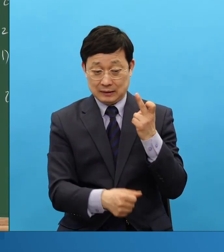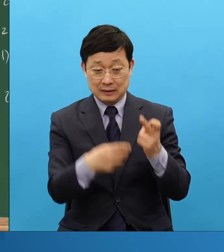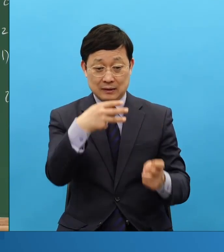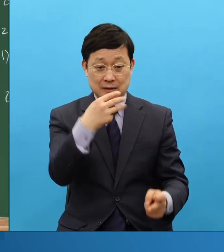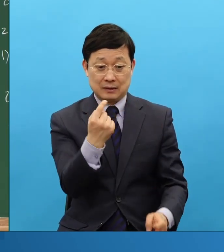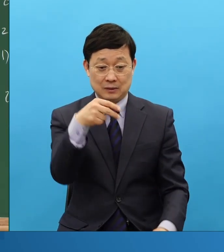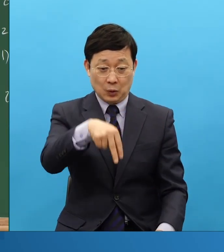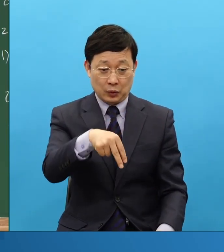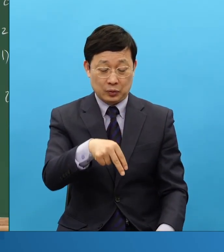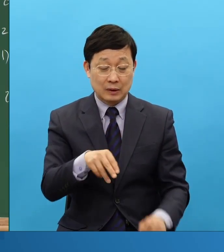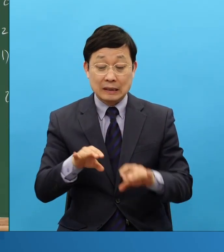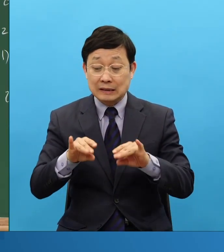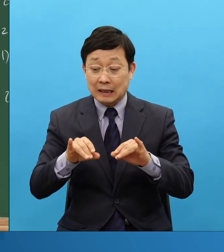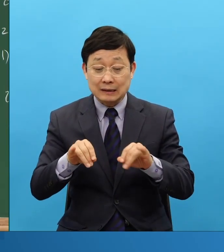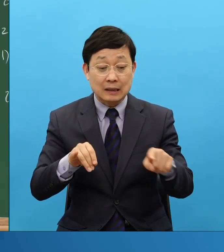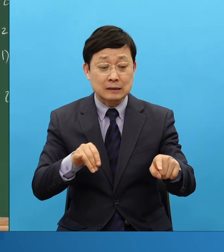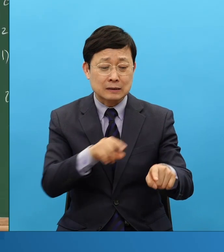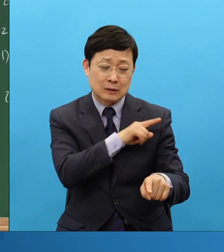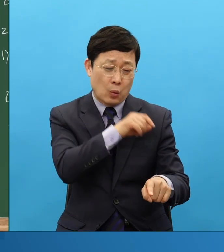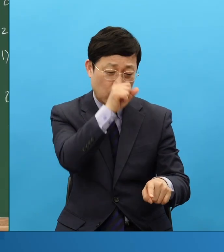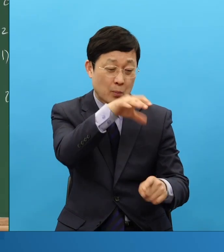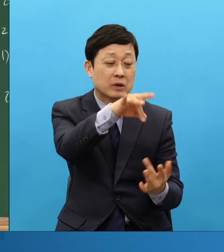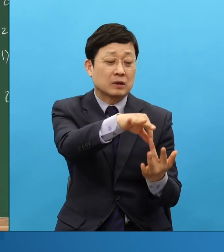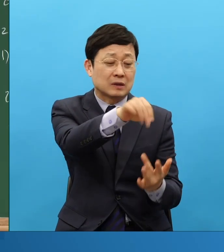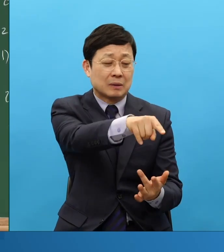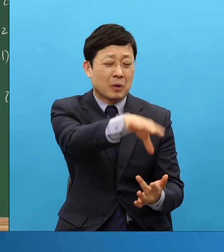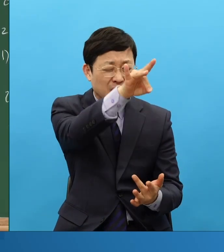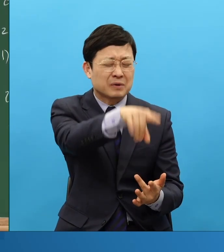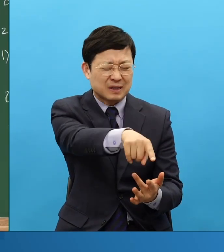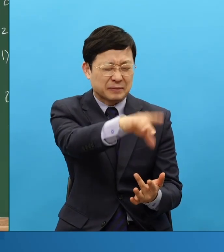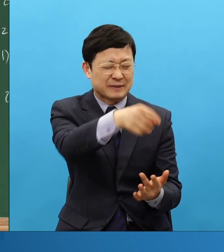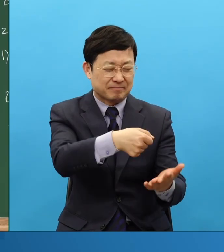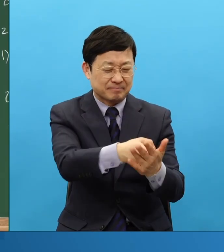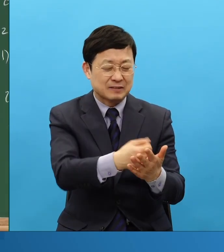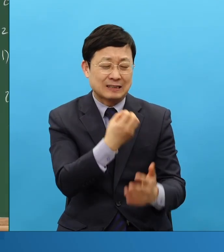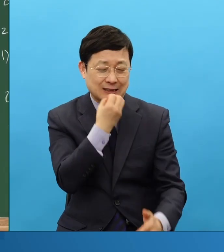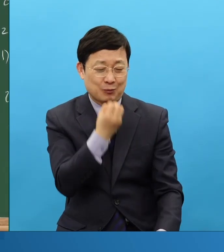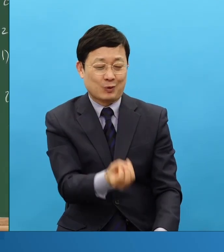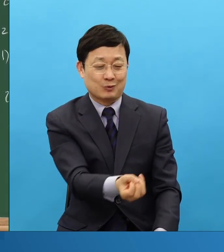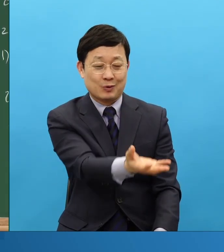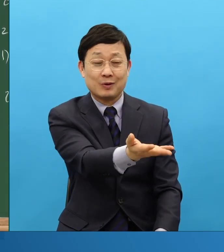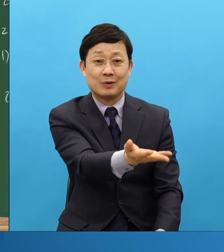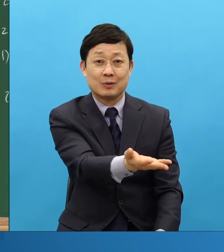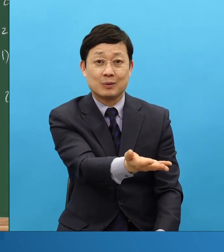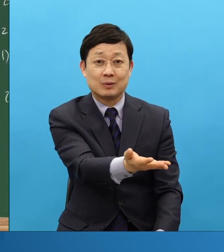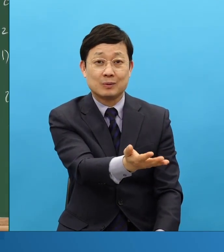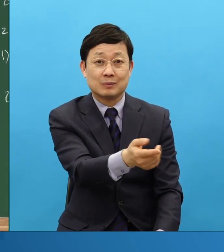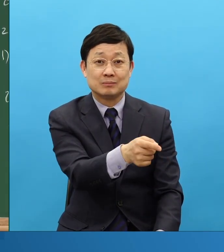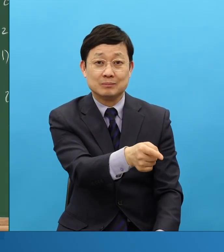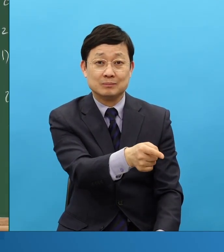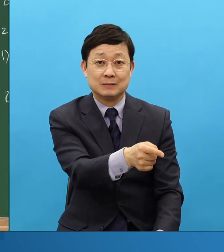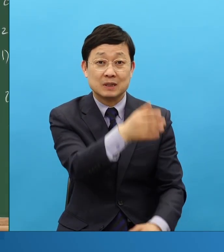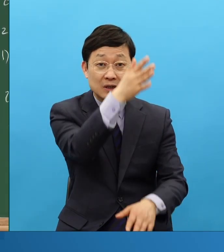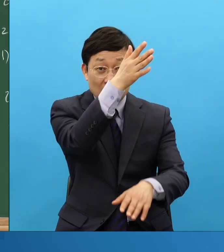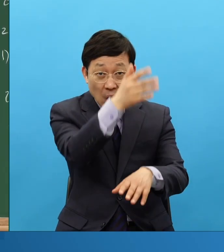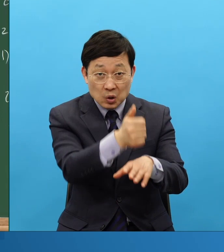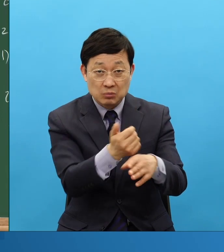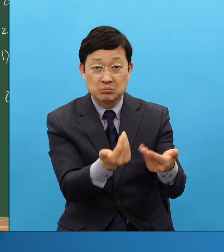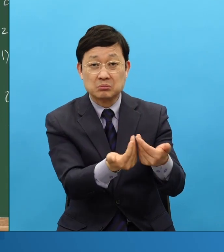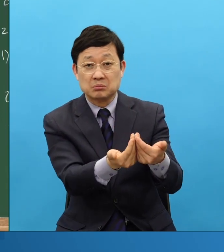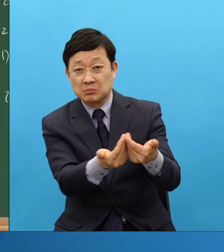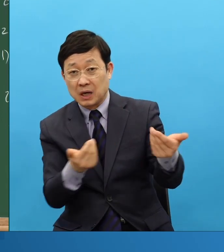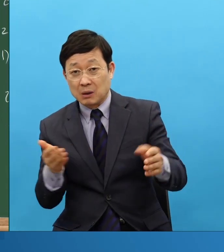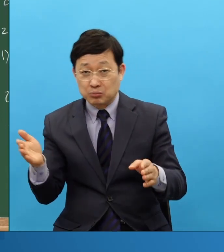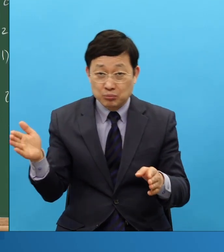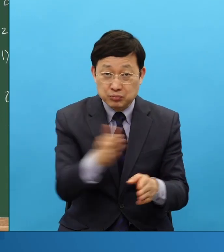죽고 사는데 그 네가 먼저 결단해. But Abraham, it was not just to that extent. This is land. So he said. 그랬더니 하나님이 역사하시잖아요. But